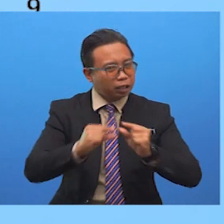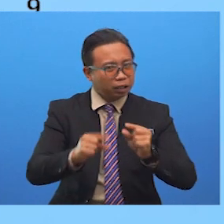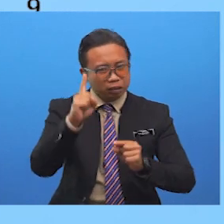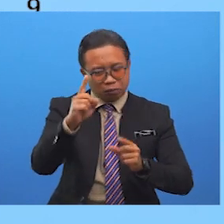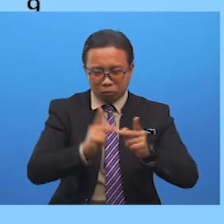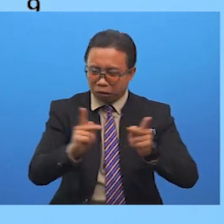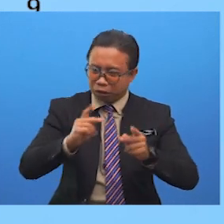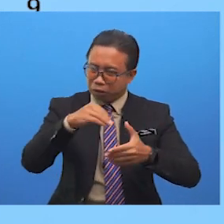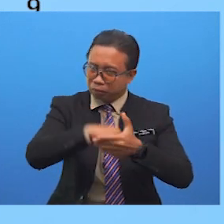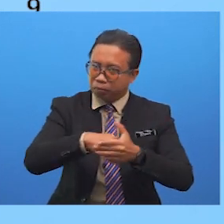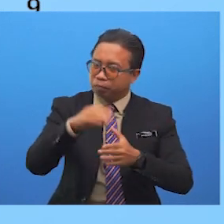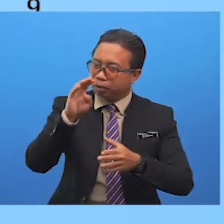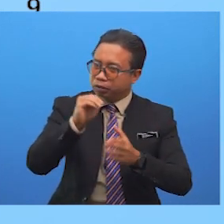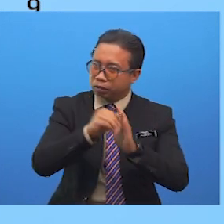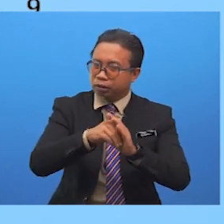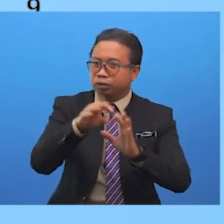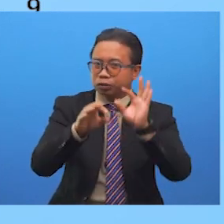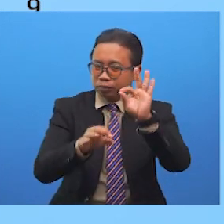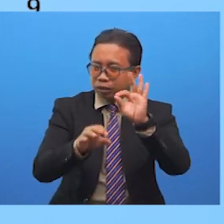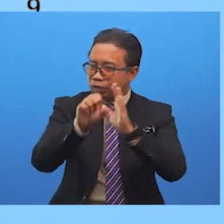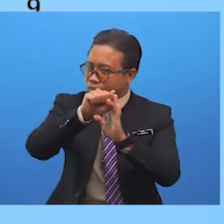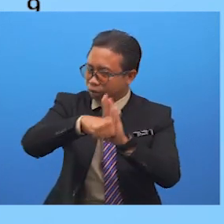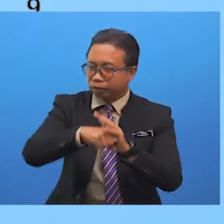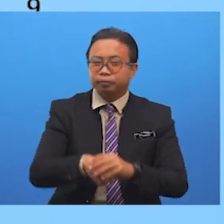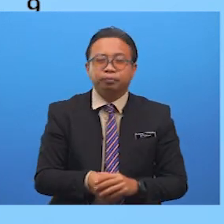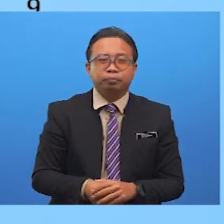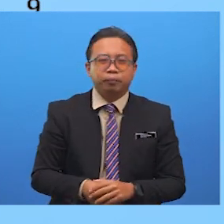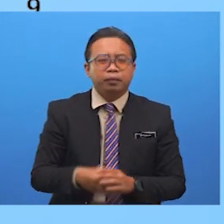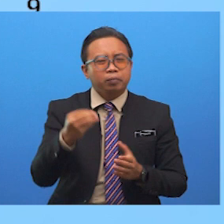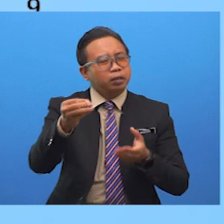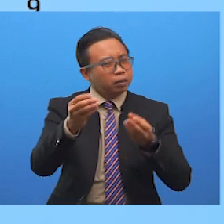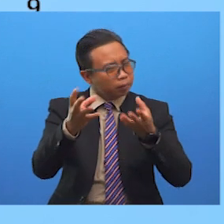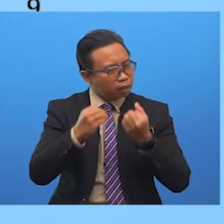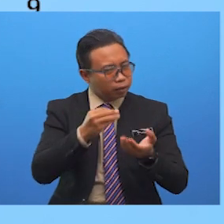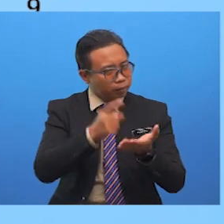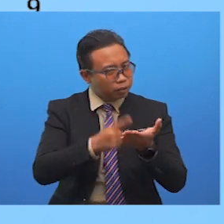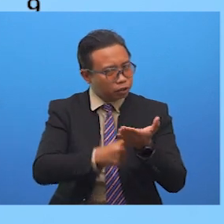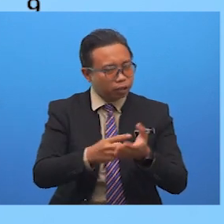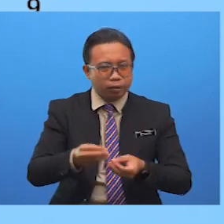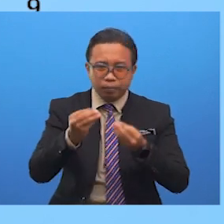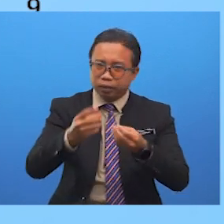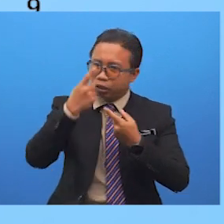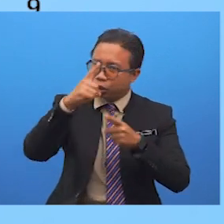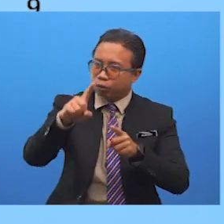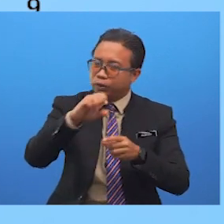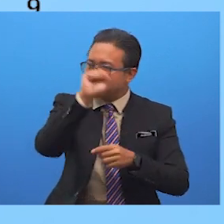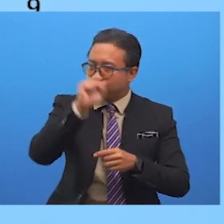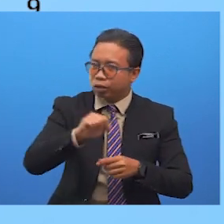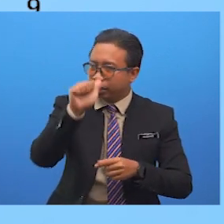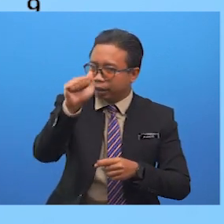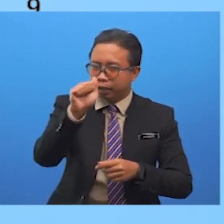sebuah grade dalam masa 9 saat Mari bincangkan bersama-sama jawaban bagi soal